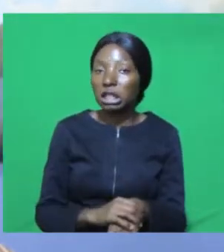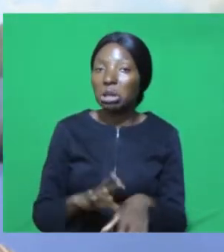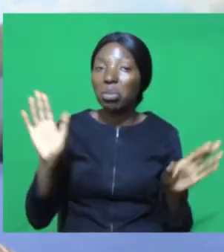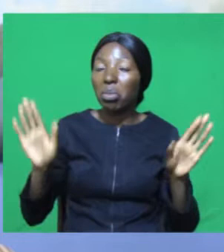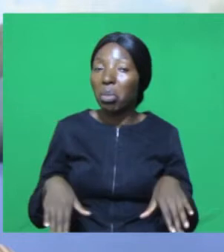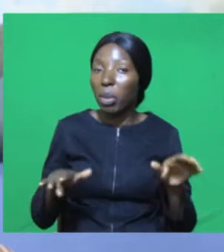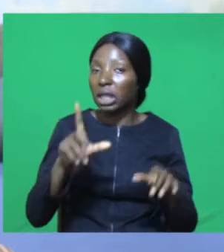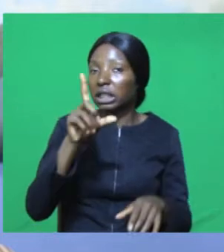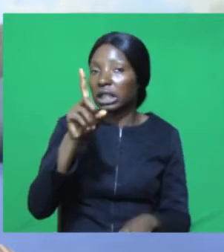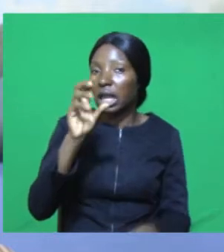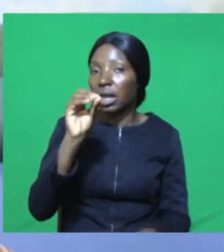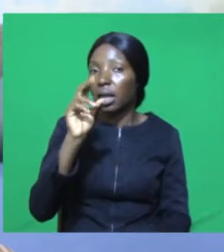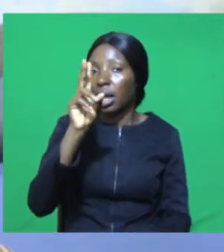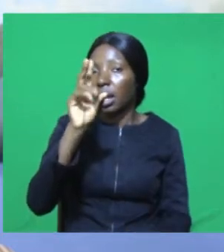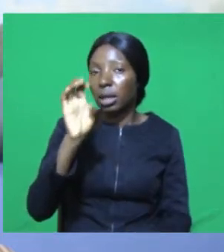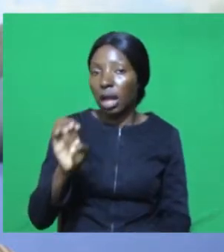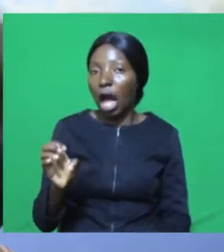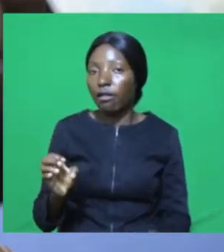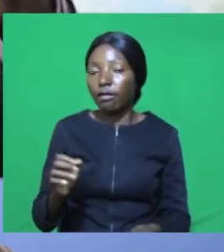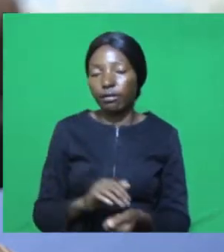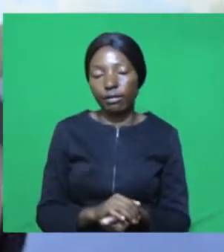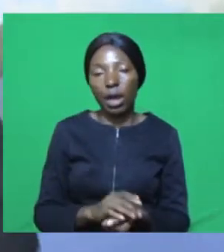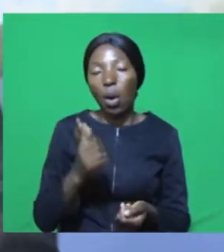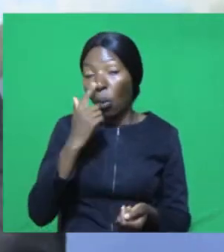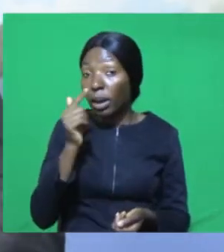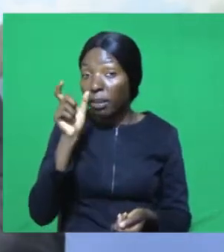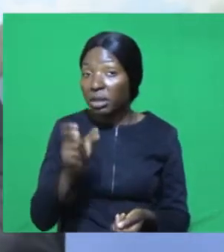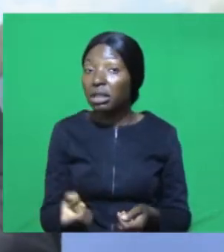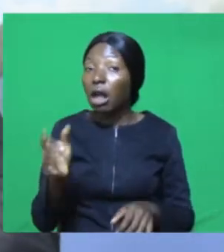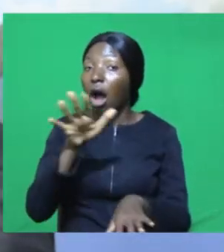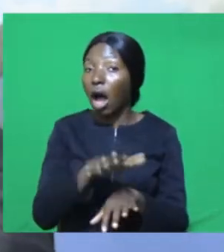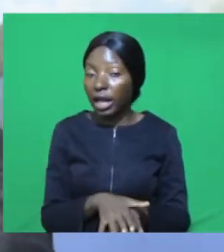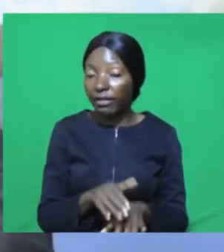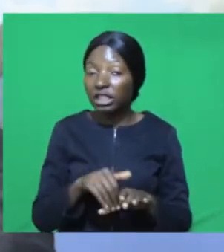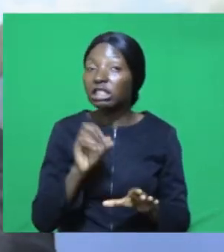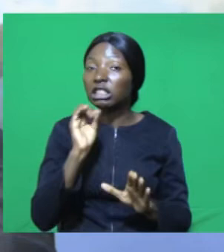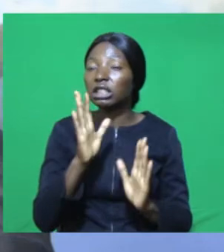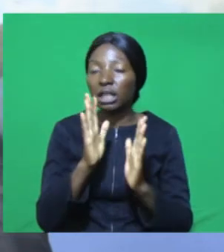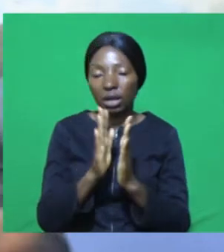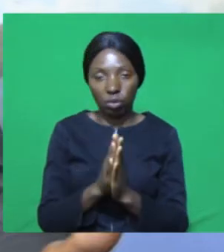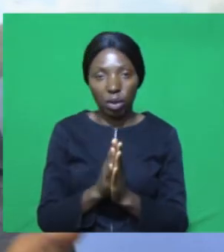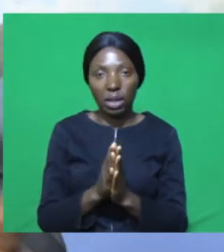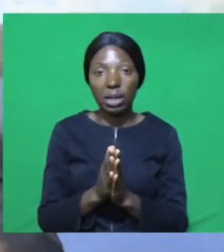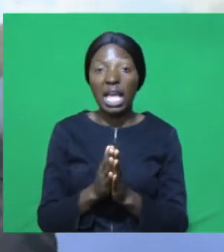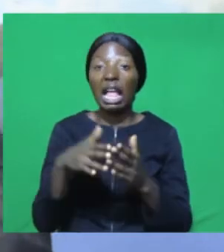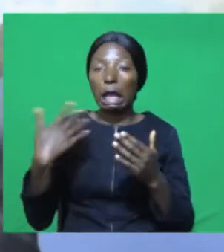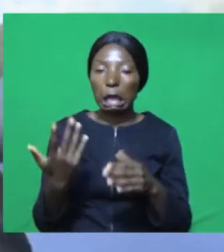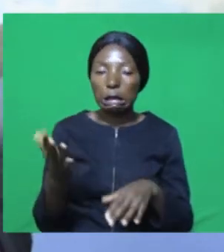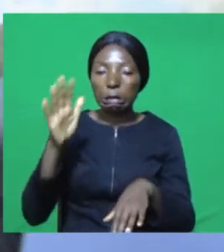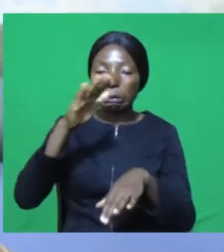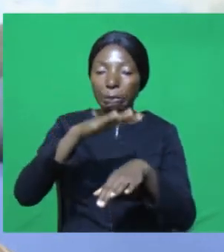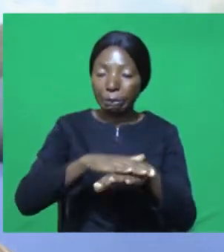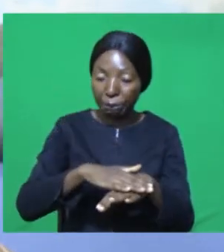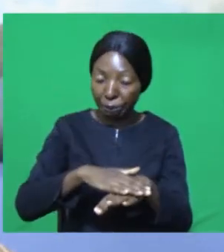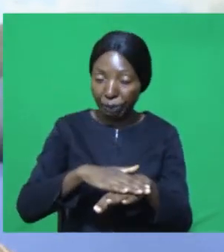wacha ito. Oya na. Saka itika na ashika pasanchuwa. Ai sabo kwa ake